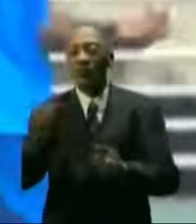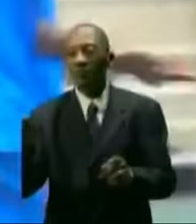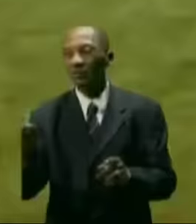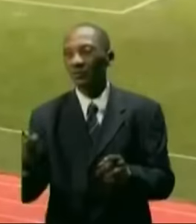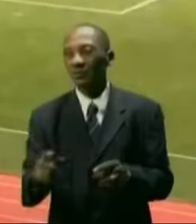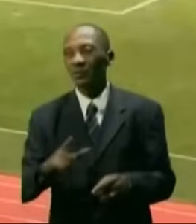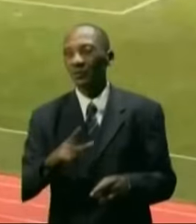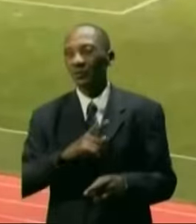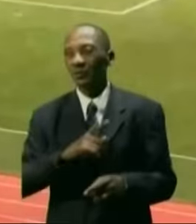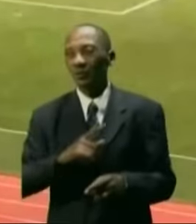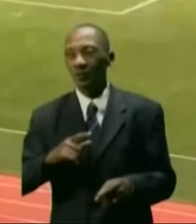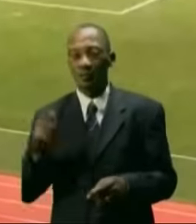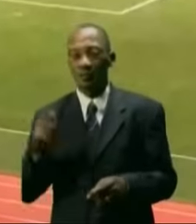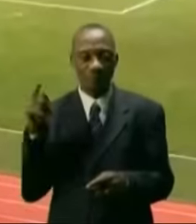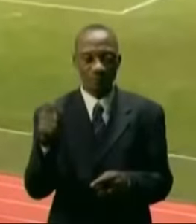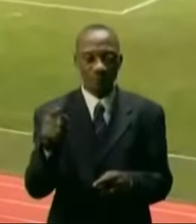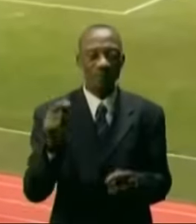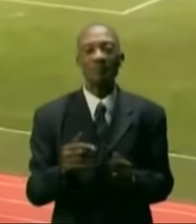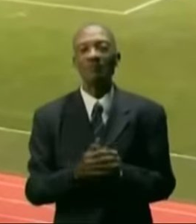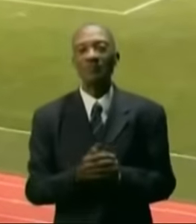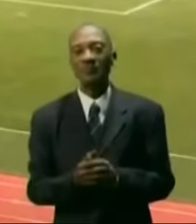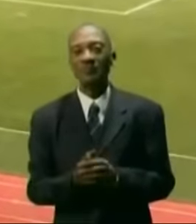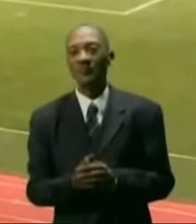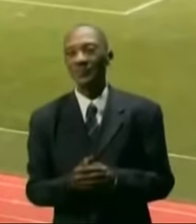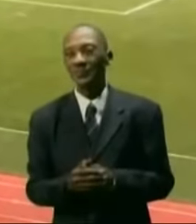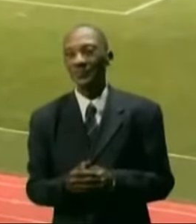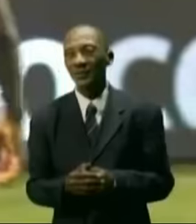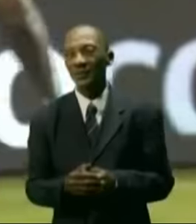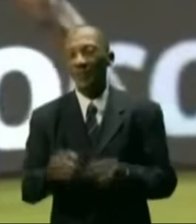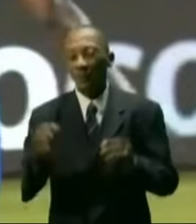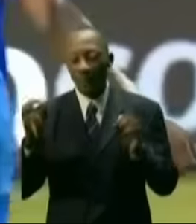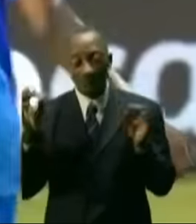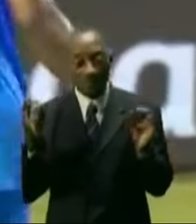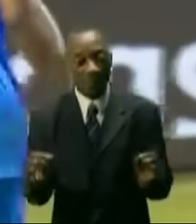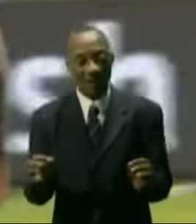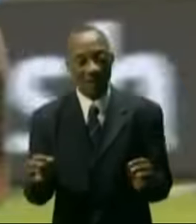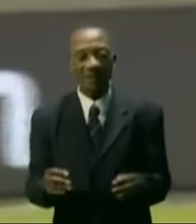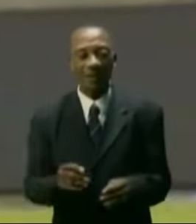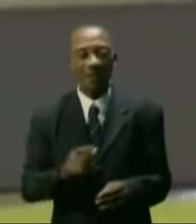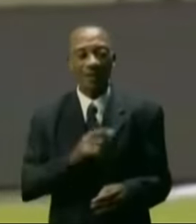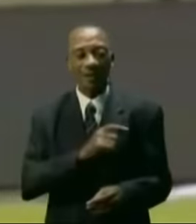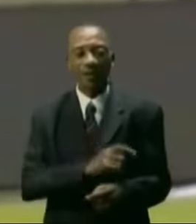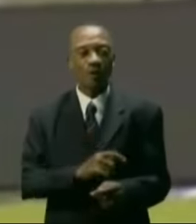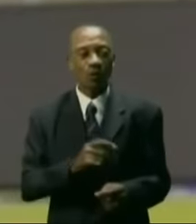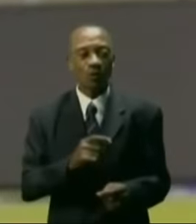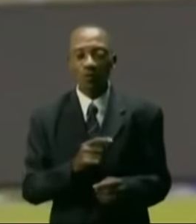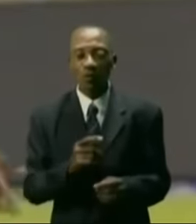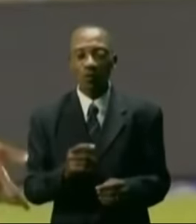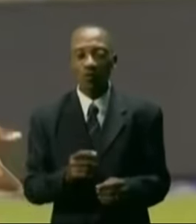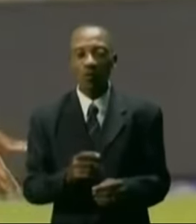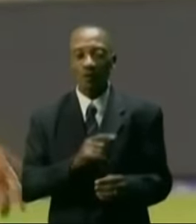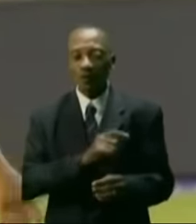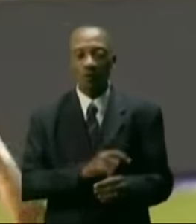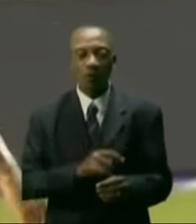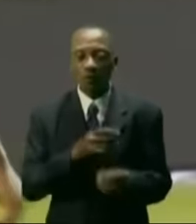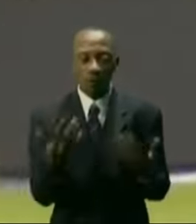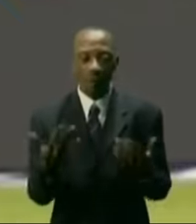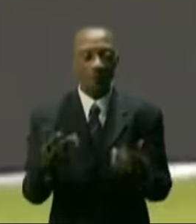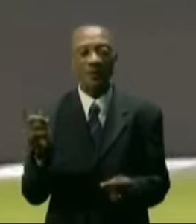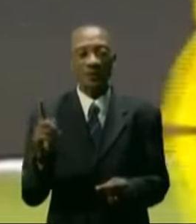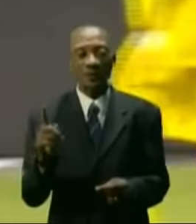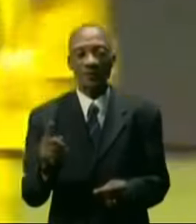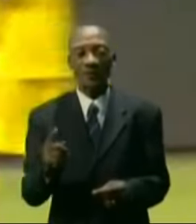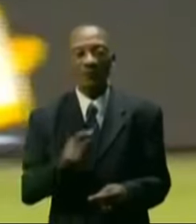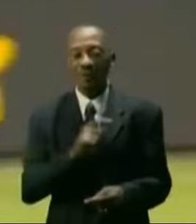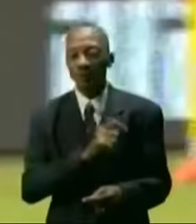a... Bien qu'il est mené, les éperviers du Togo ne vont pas lâcher tout en prenant des volumes avec des contrôles orientés. Dankai est debout, un peu vivant, mais n'arrive